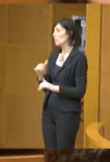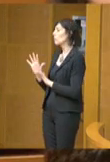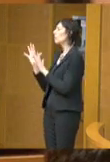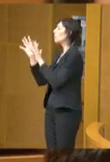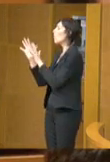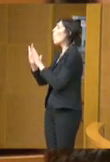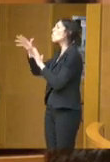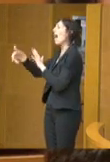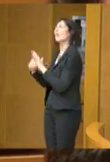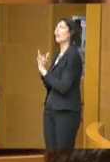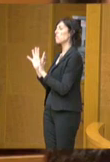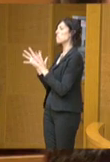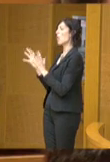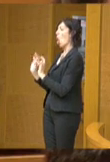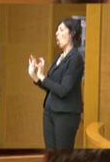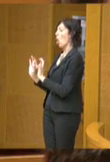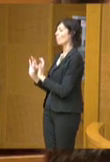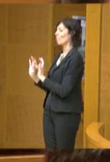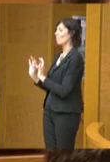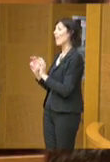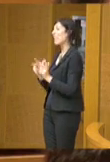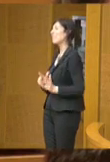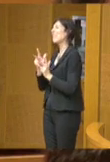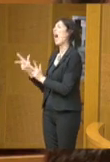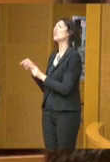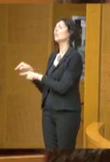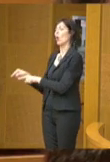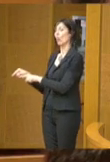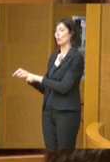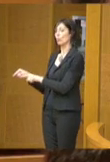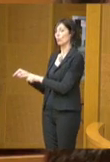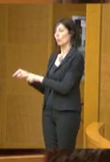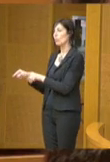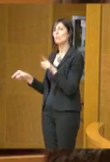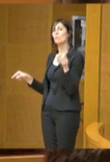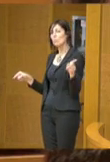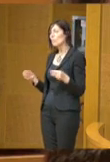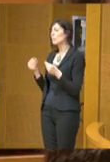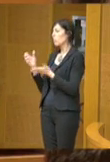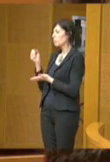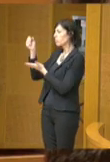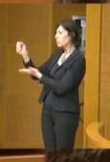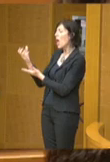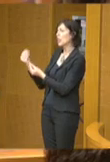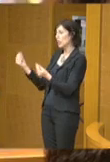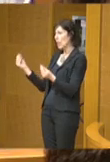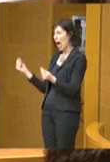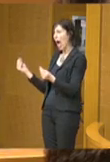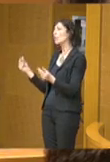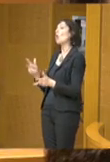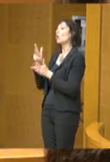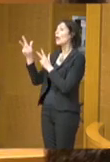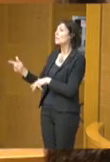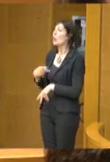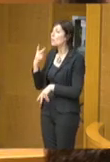meravigliosa questione, che è il trasporto. Lei ha dato tanto al trasporto, la buona prassi che vede questa